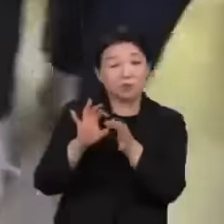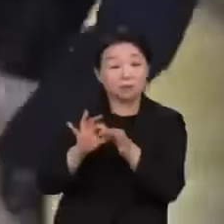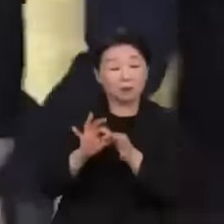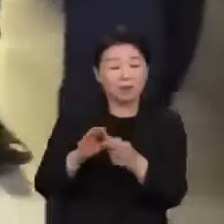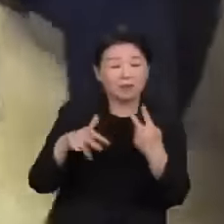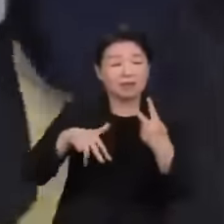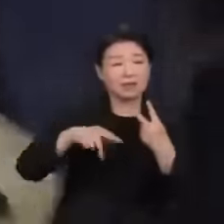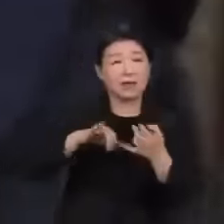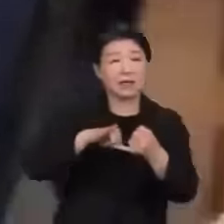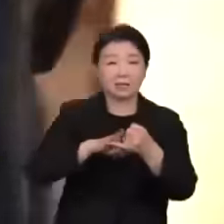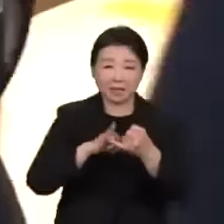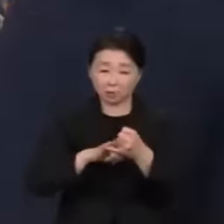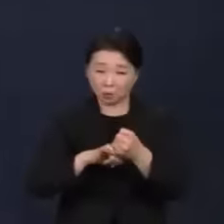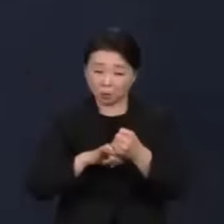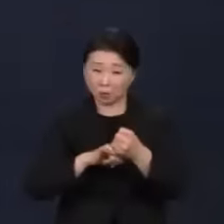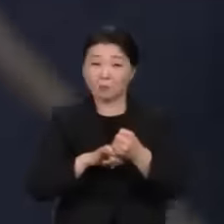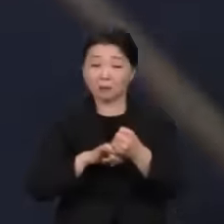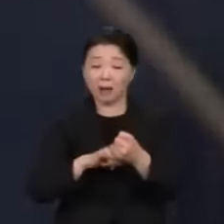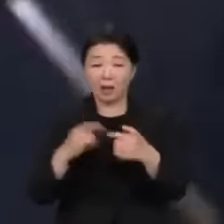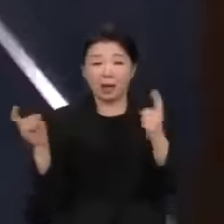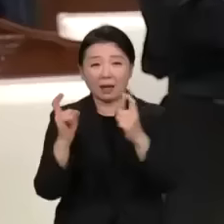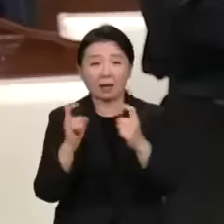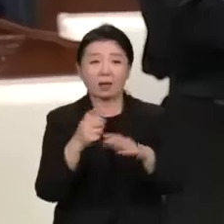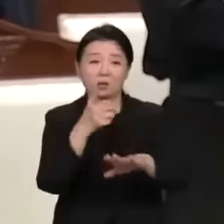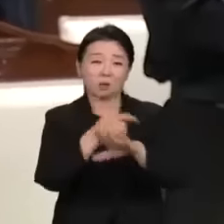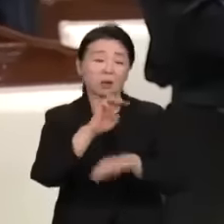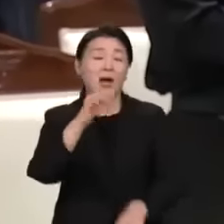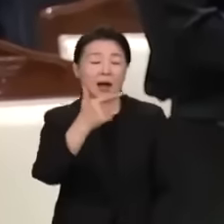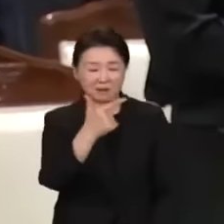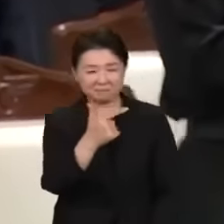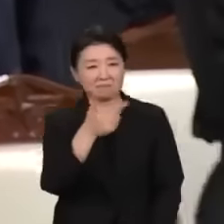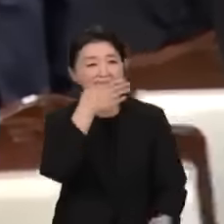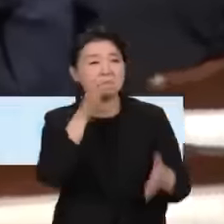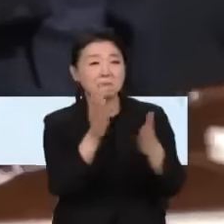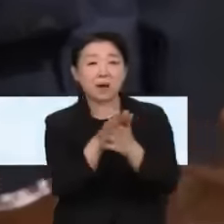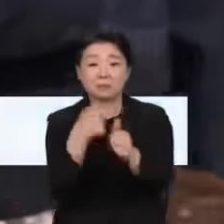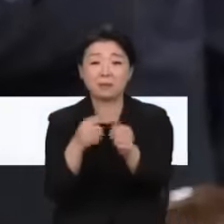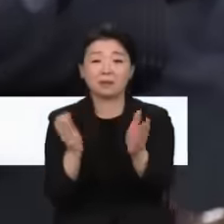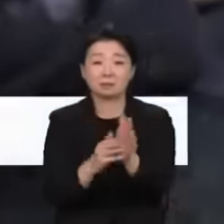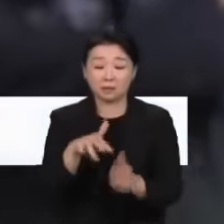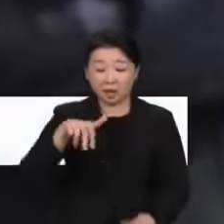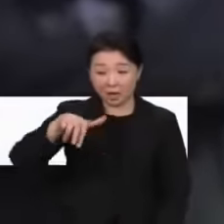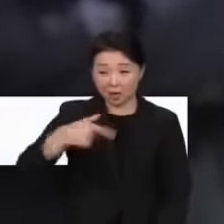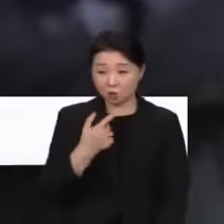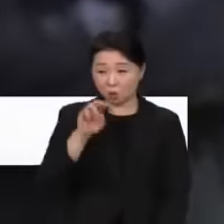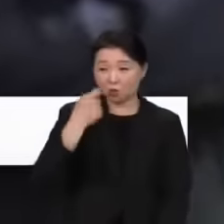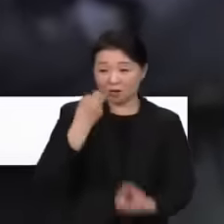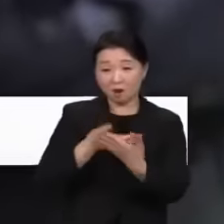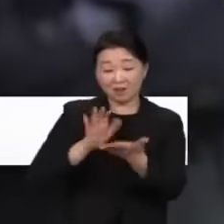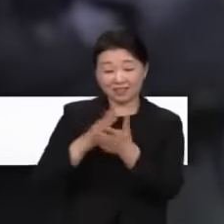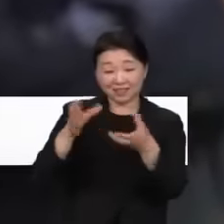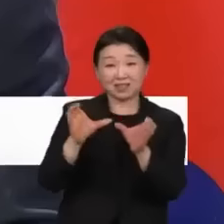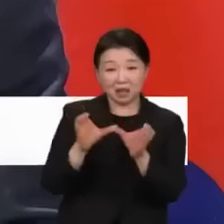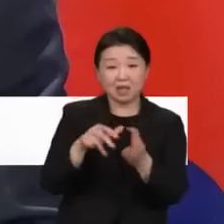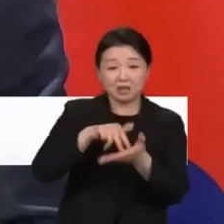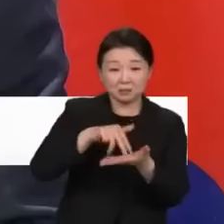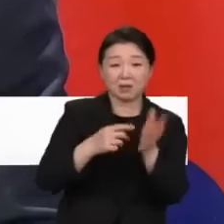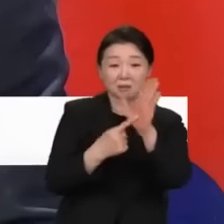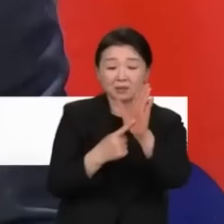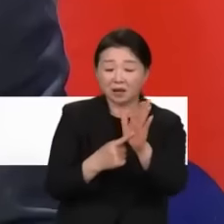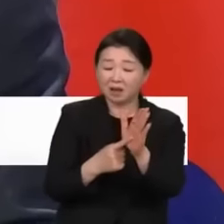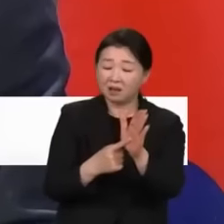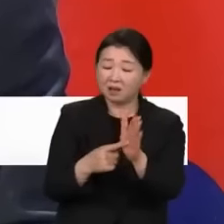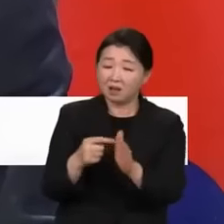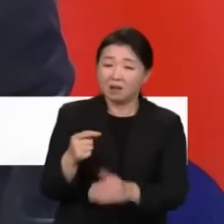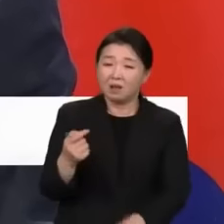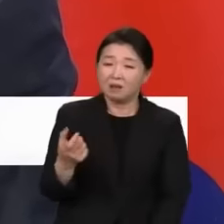대련이라며 한동훈 위원장을 싸잡아 비판했습니다. 조국 혁신당도 입장문을 내고 이 대사는 이삿짐을 싸서 귀국하라며